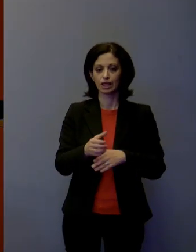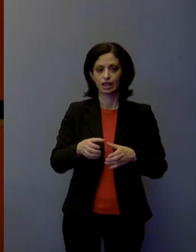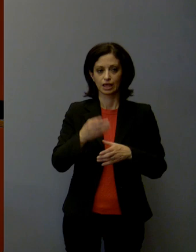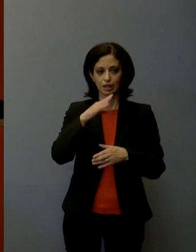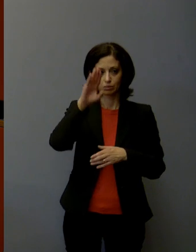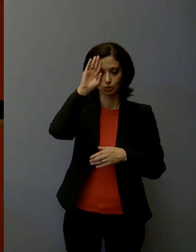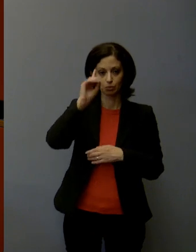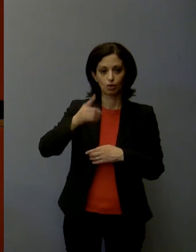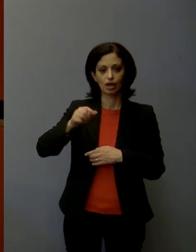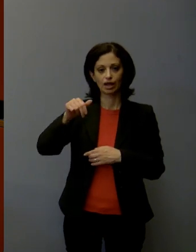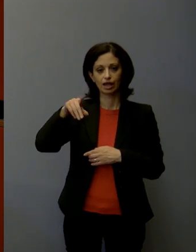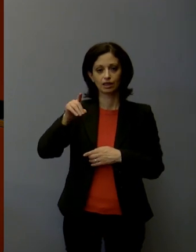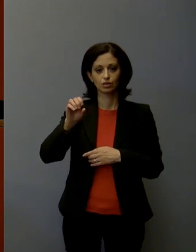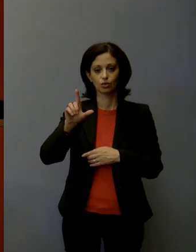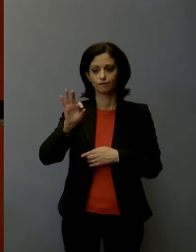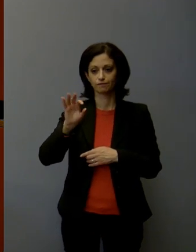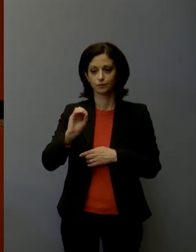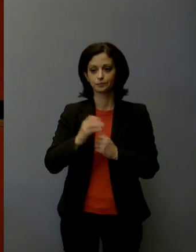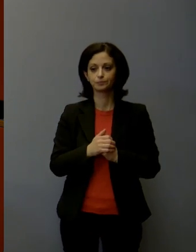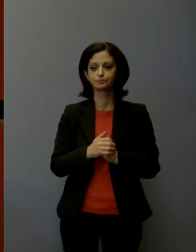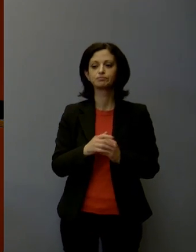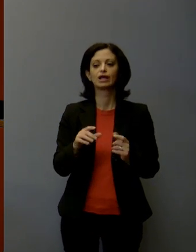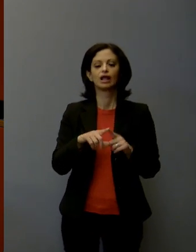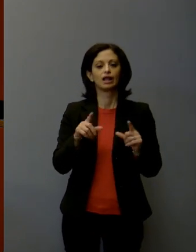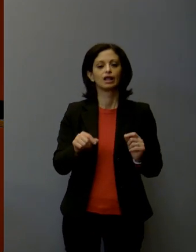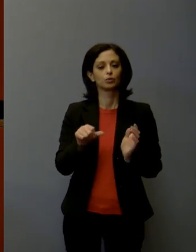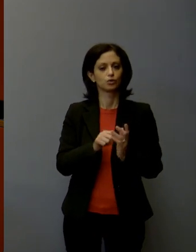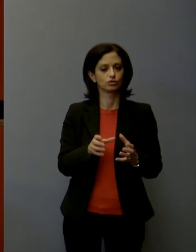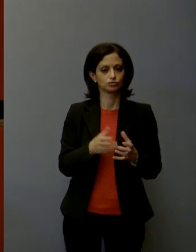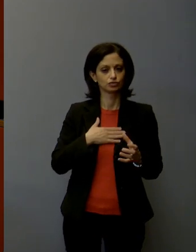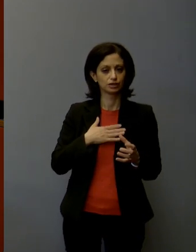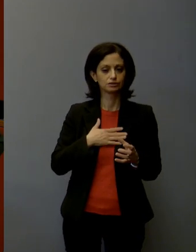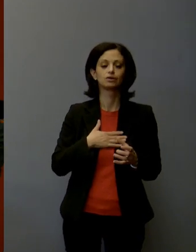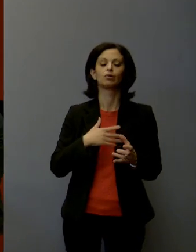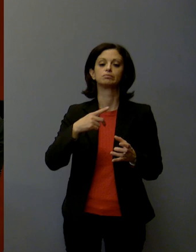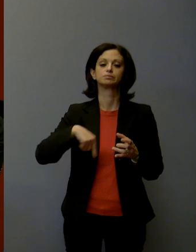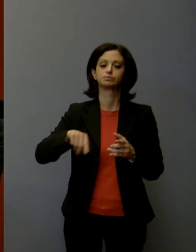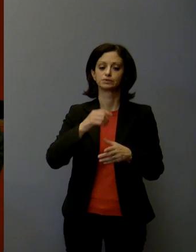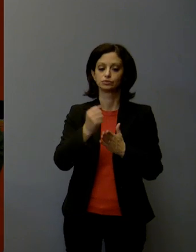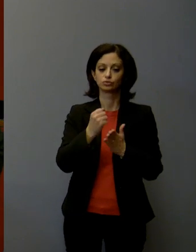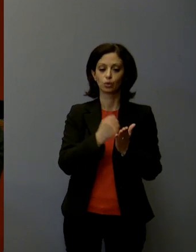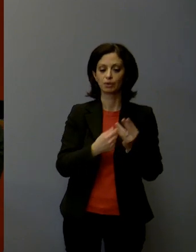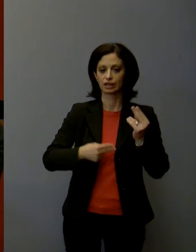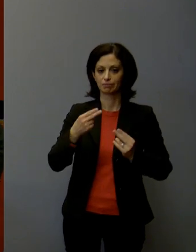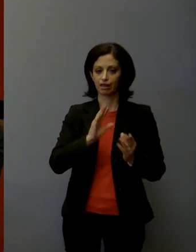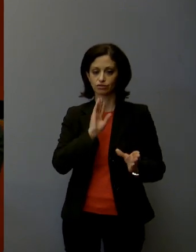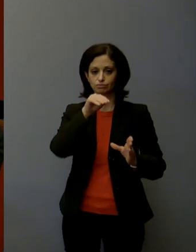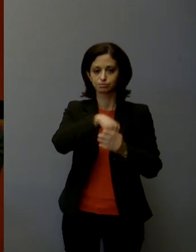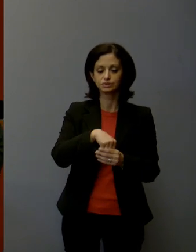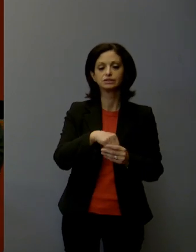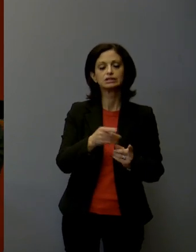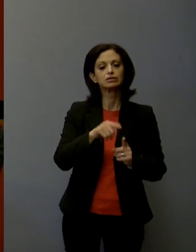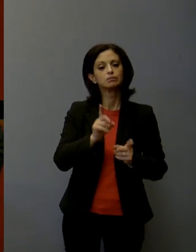Gandolfo e come Liguria al centro ovviamente ci inseriamo nella nei documenti di bilancio in una politica